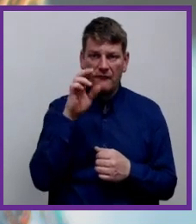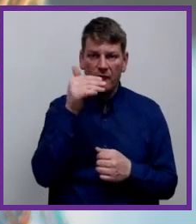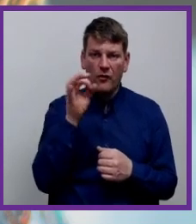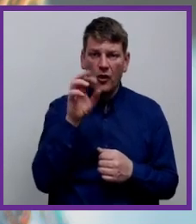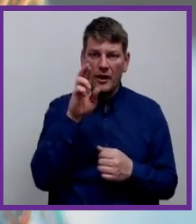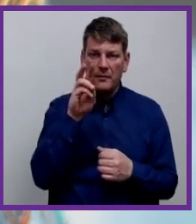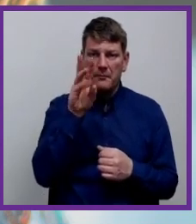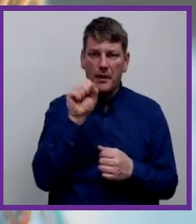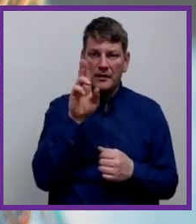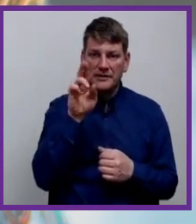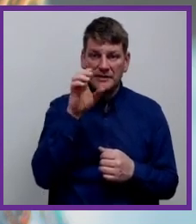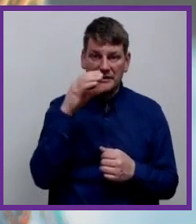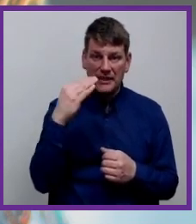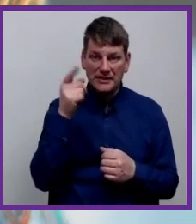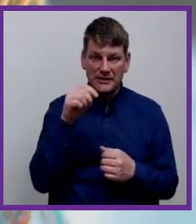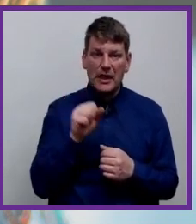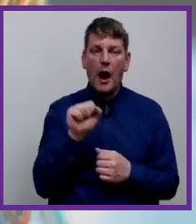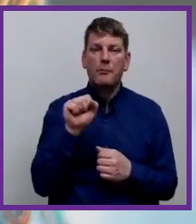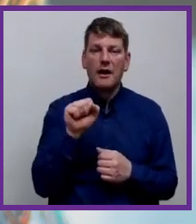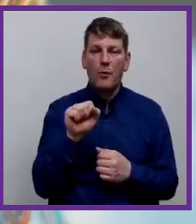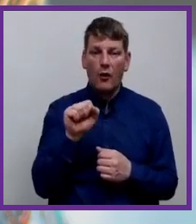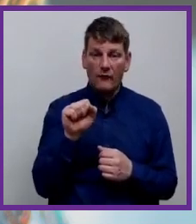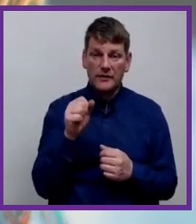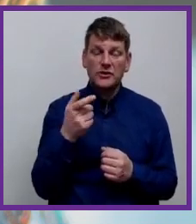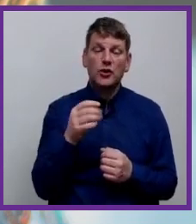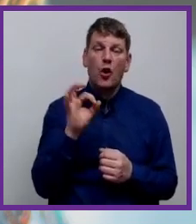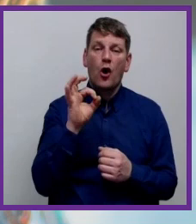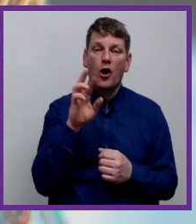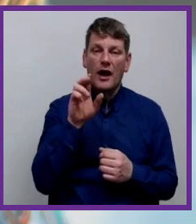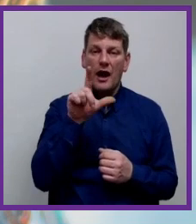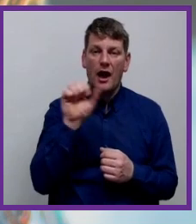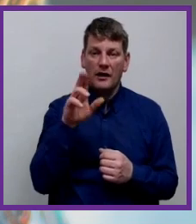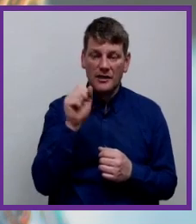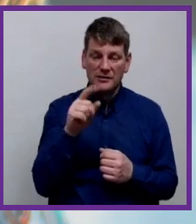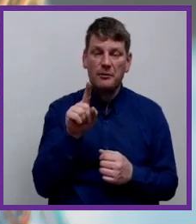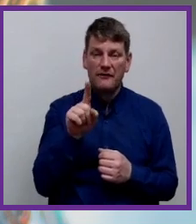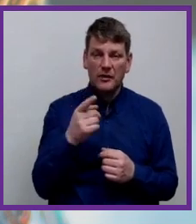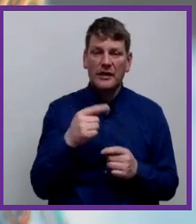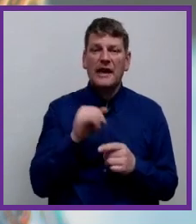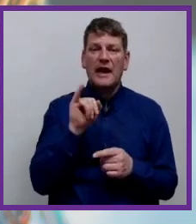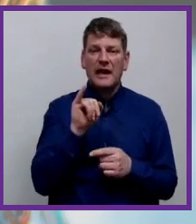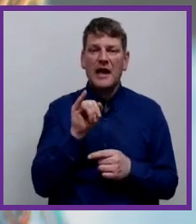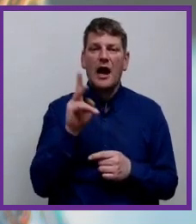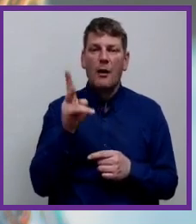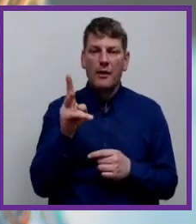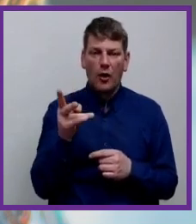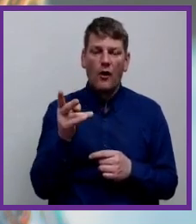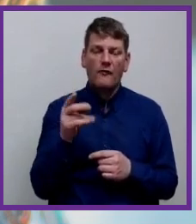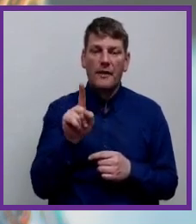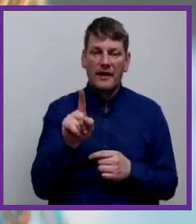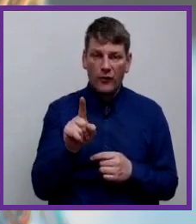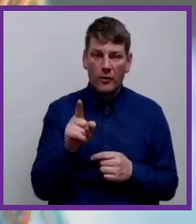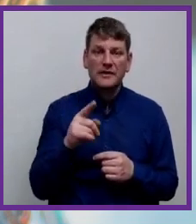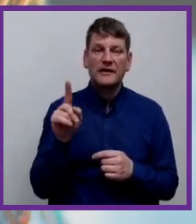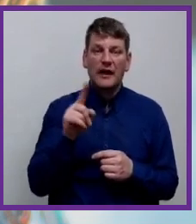tad Abramovičs performances, Orlāns performances, Ilja Kabakova performances, atkal